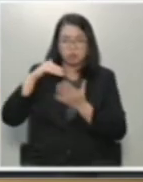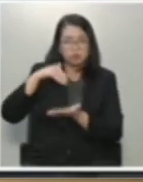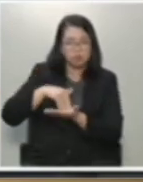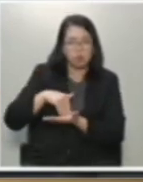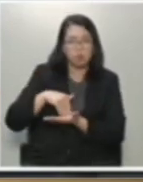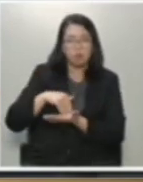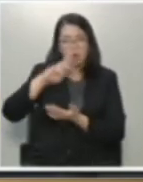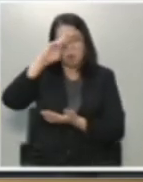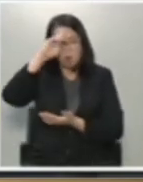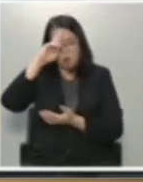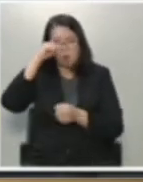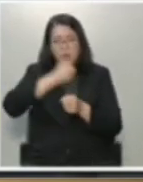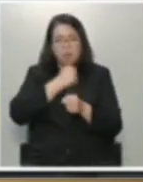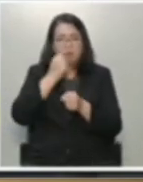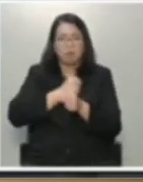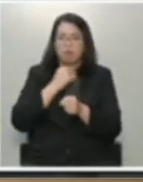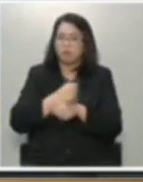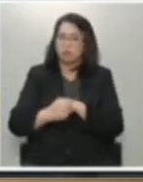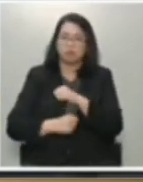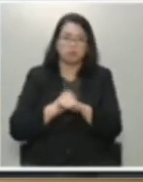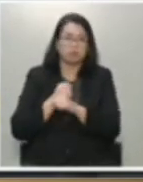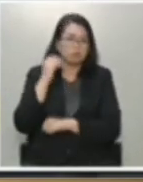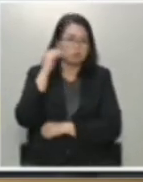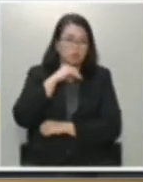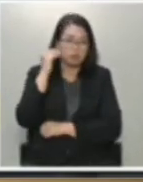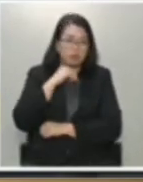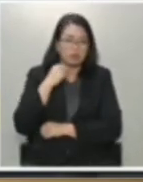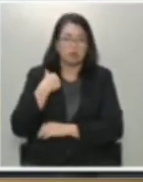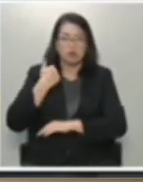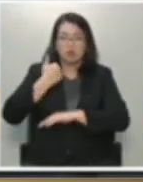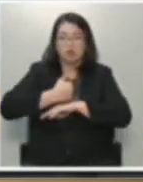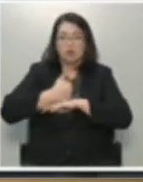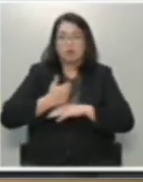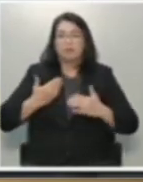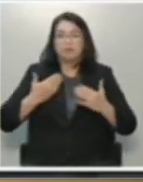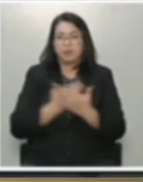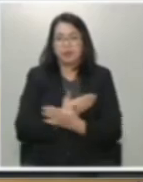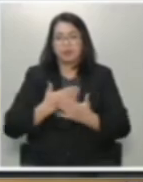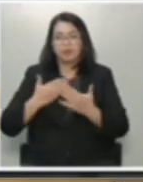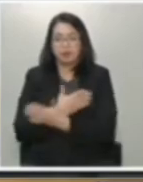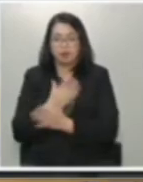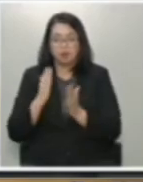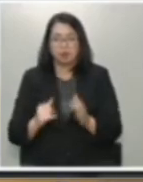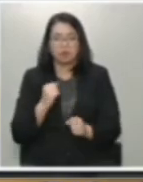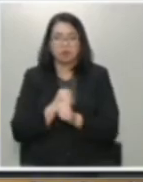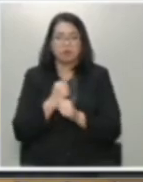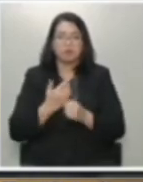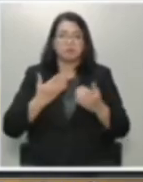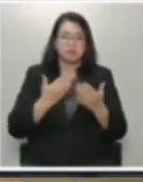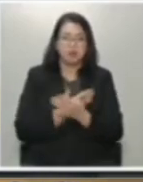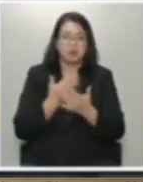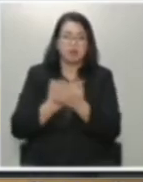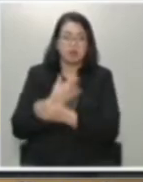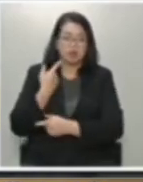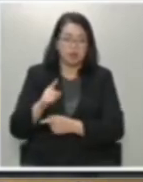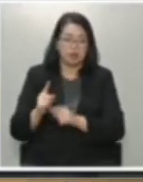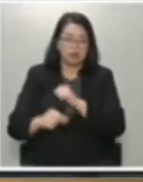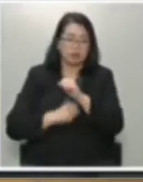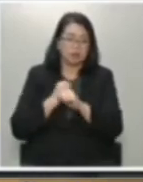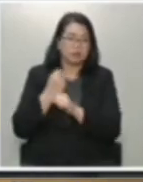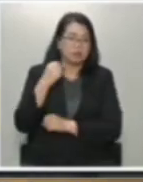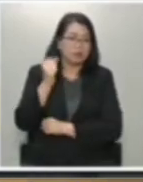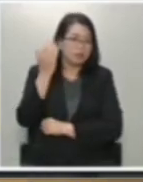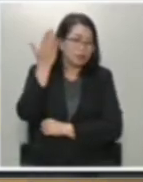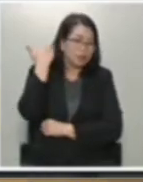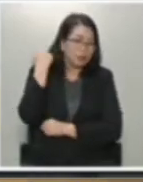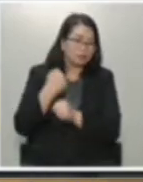เนี่ยทุกปีทุกปีเพราะว่าไงครับอธิบดีก็เปลี่ยนทุกปีคนทำงานก็เปลี่ยนทุกปีแต่10ปีที่แล้วนะครับคนที่